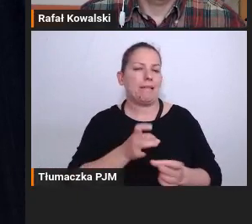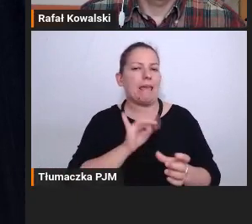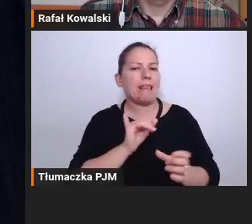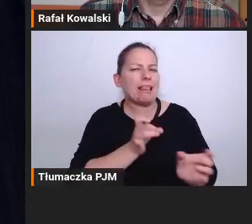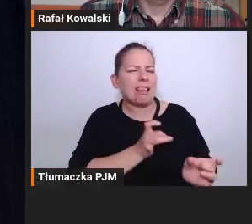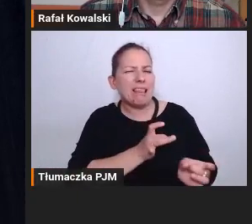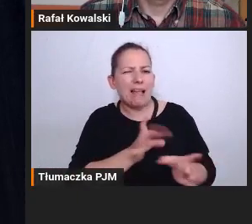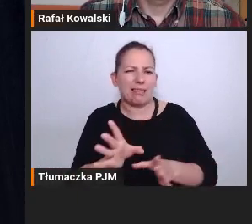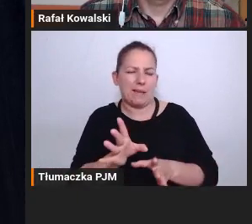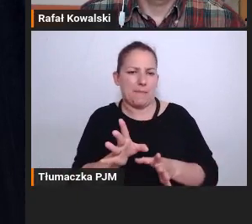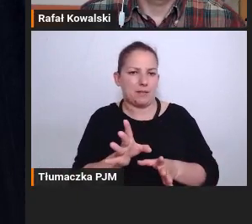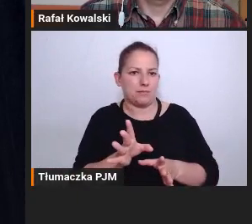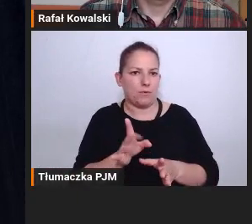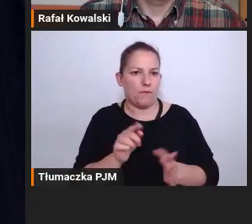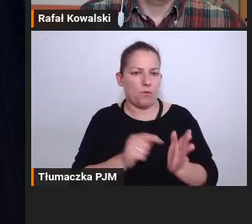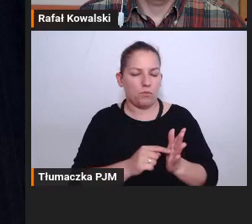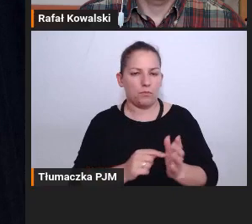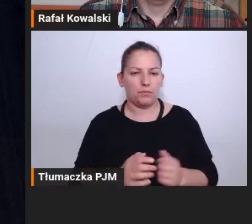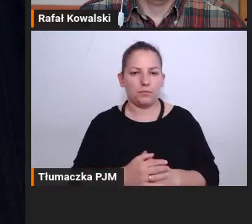tak?